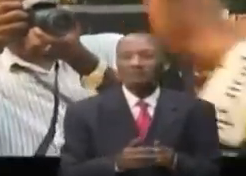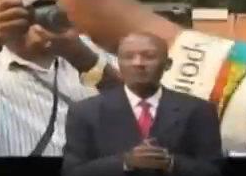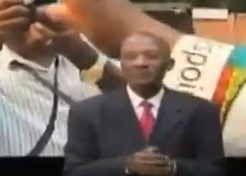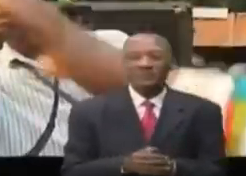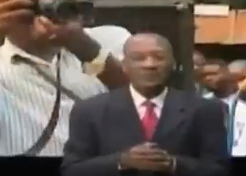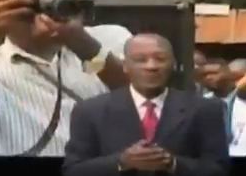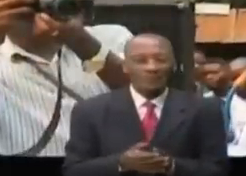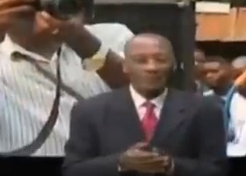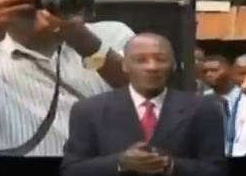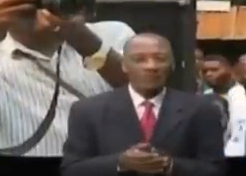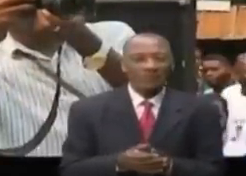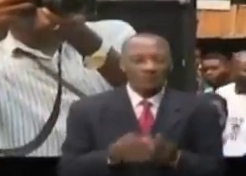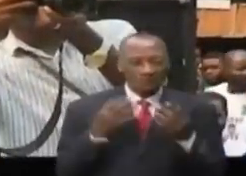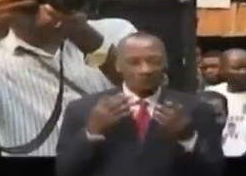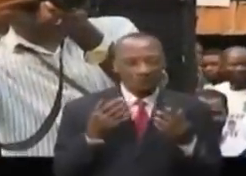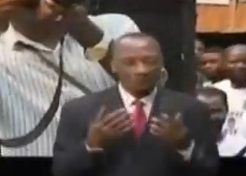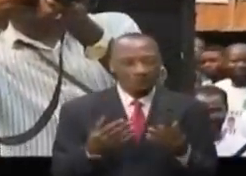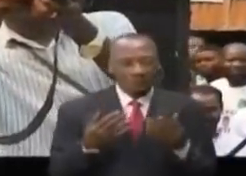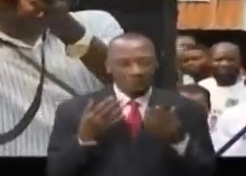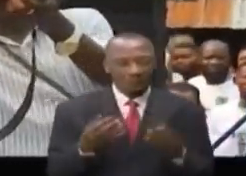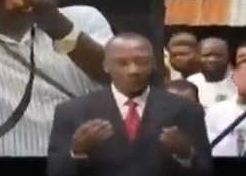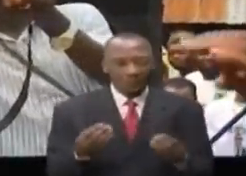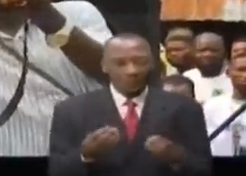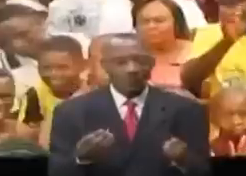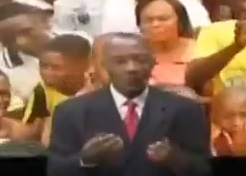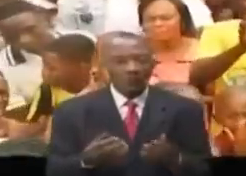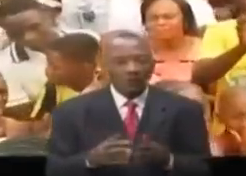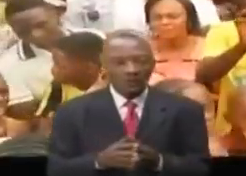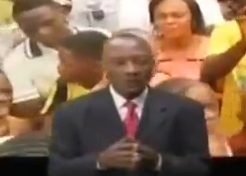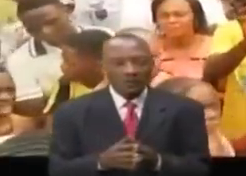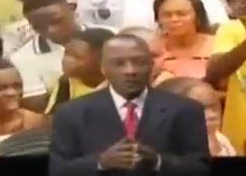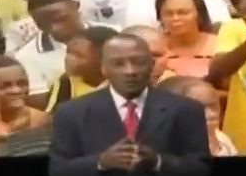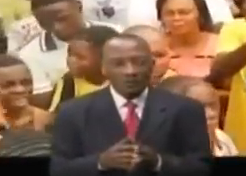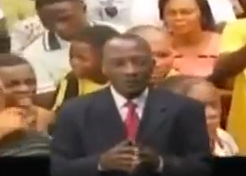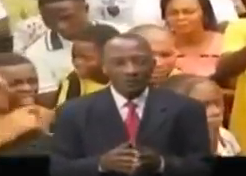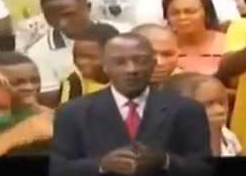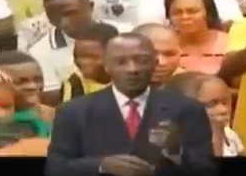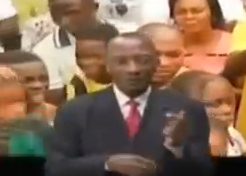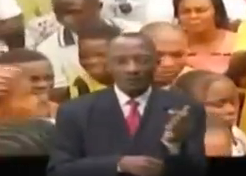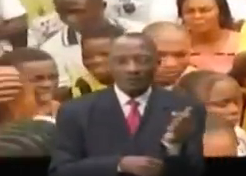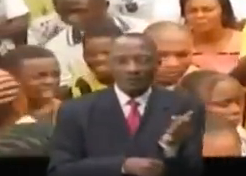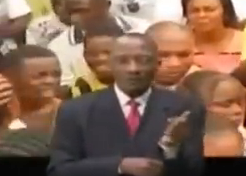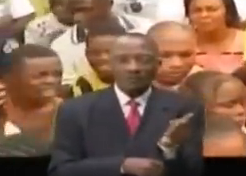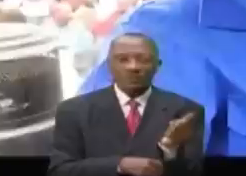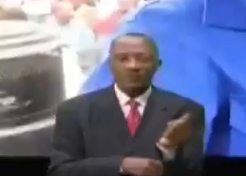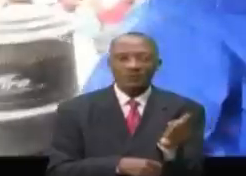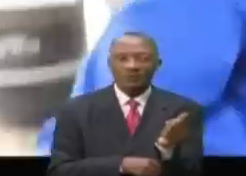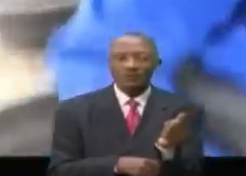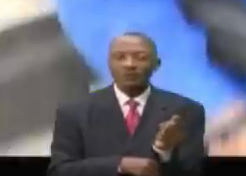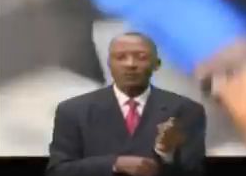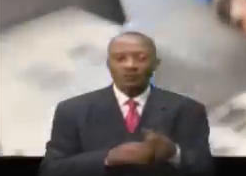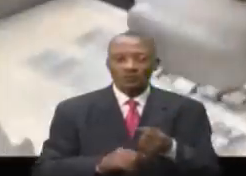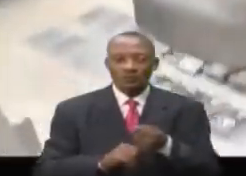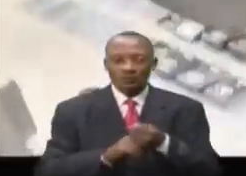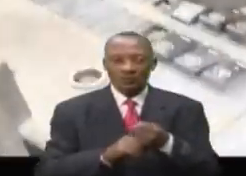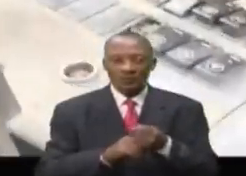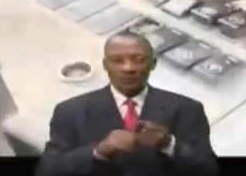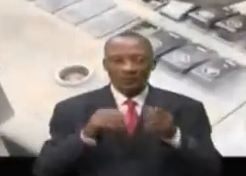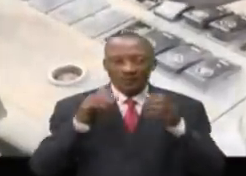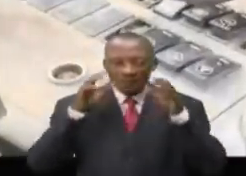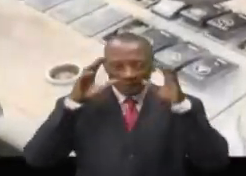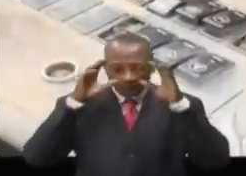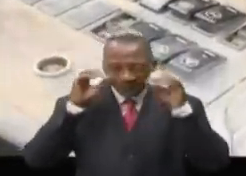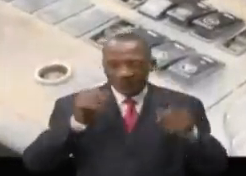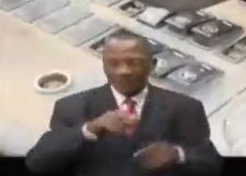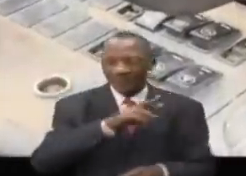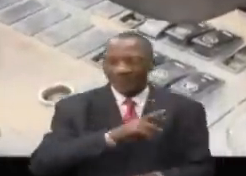mots sont des remerciements au chef de l'État, Félix Antoine Tshisekedi Tshilombo, pour les soucis qu'il porte pour la ville de Kikwit. C'est sur ces bulldozers